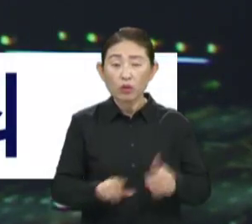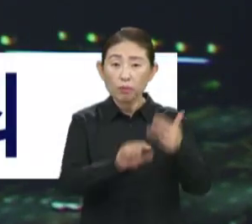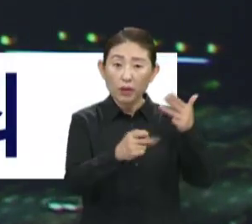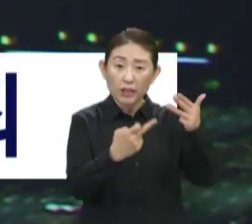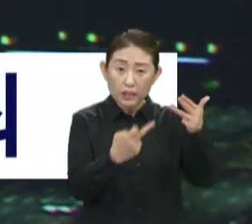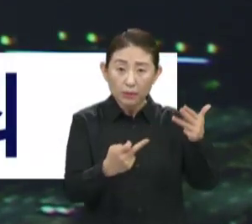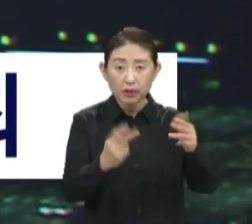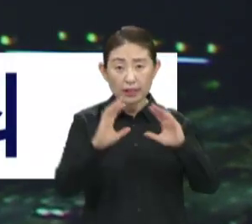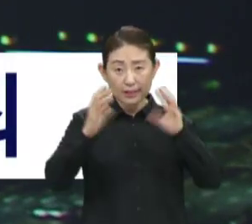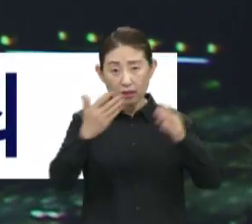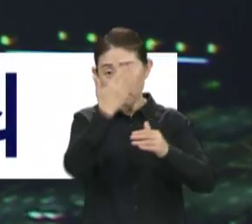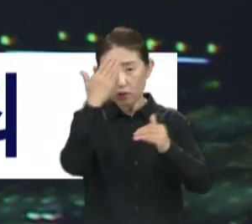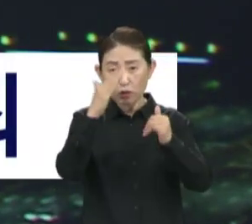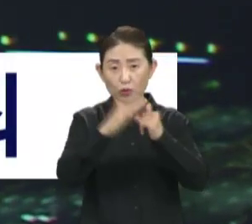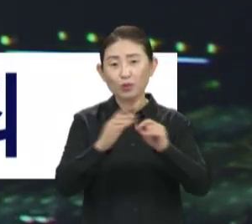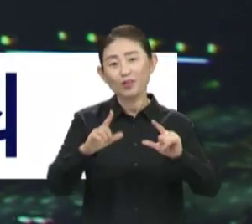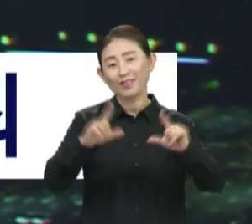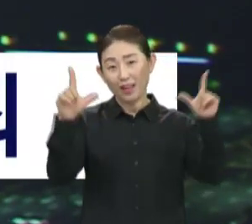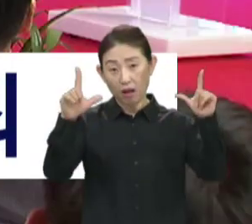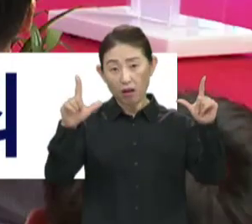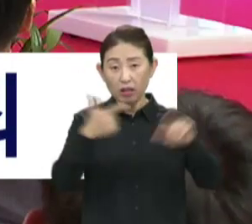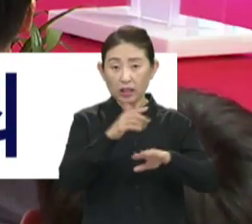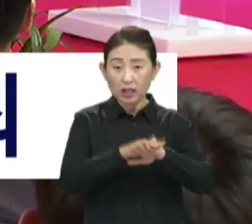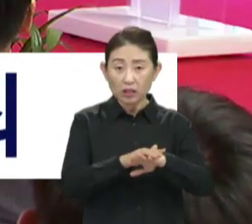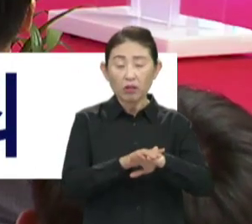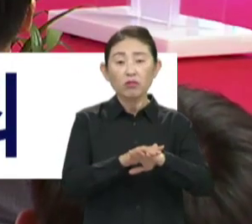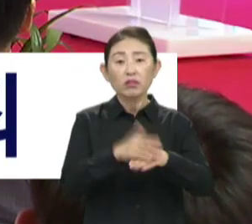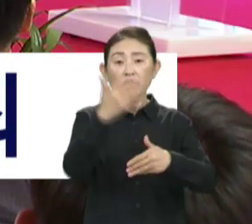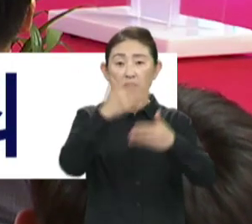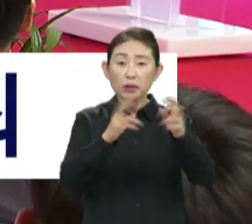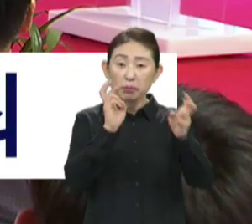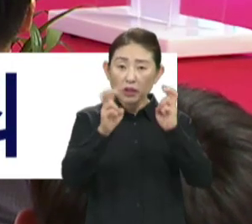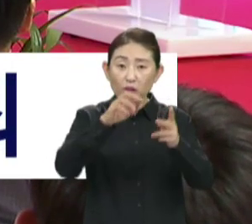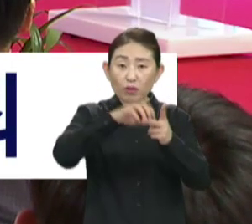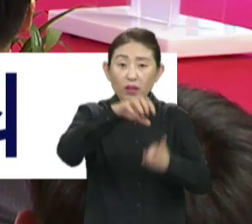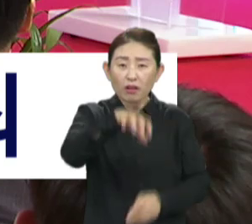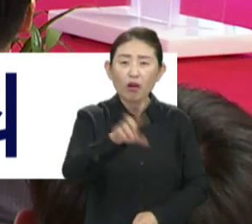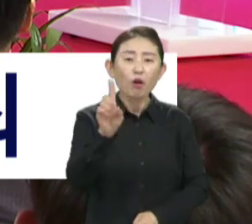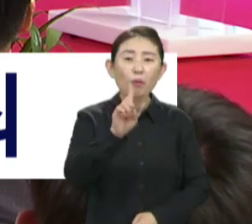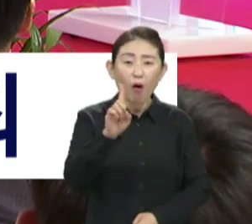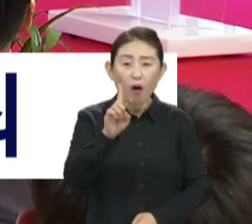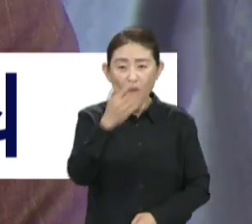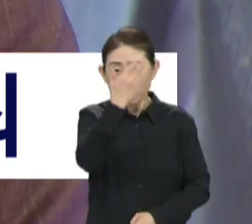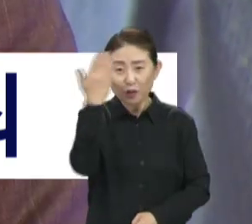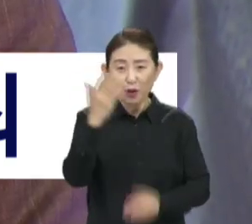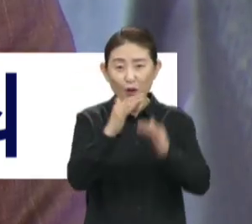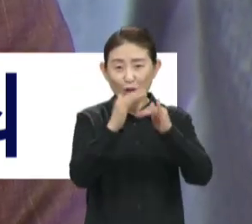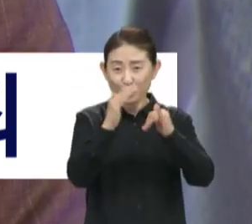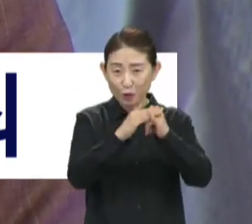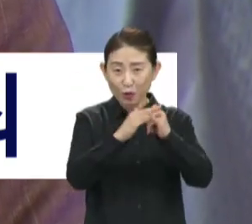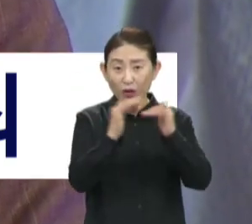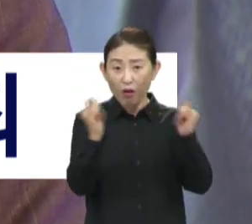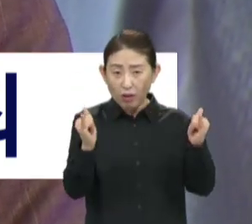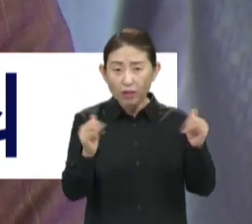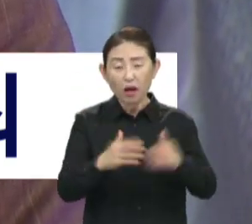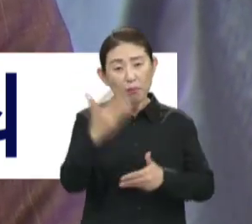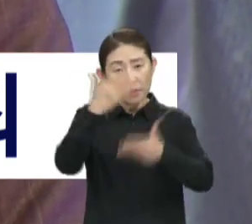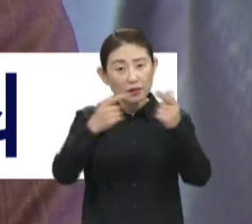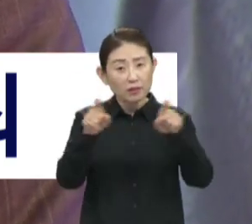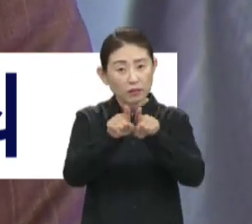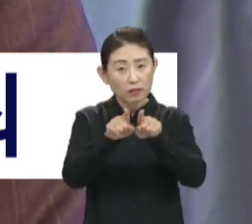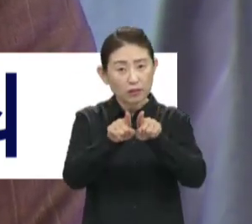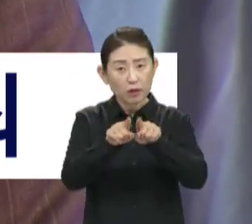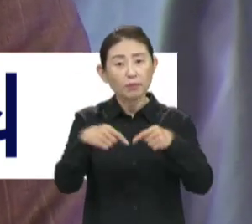오는 12일 세계 청소년의 날을 앞두고 대전시청자 미디어센터에서 미래의 주역인 청소년이 미디어에